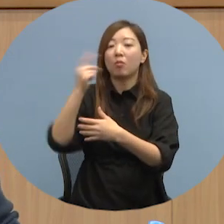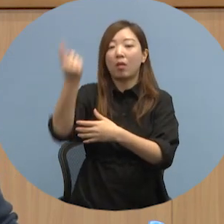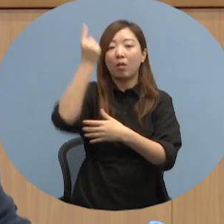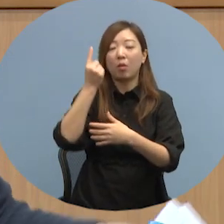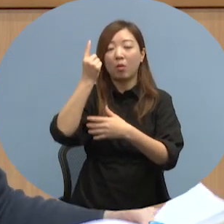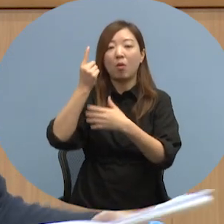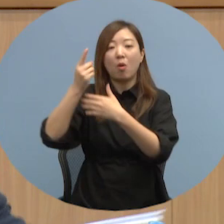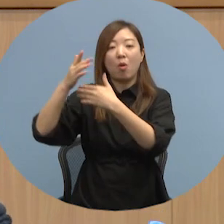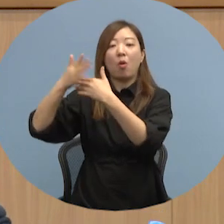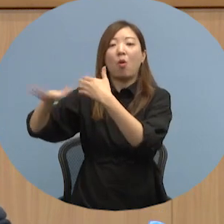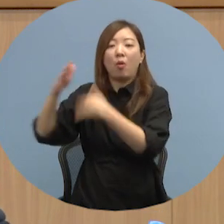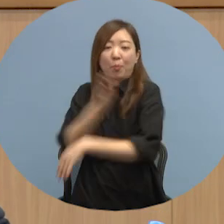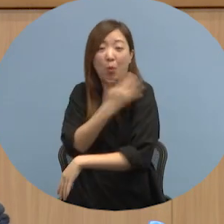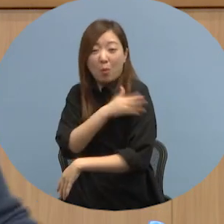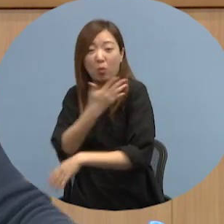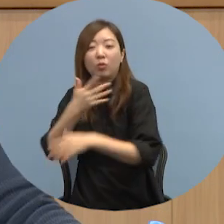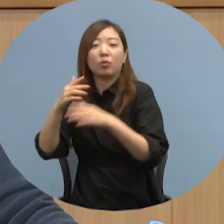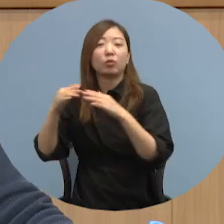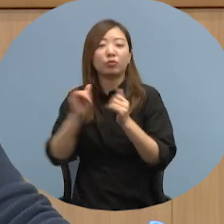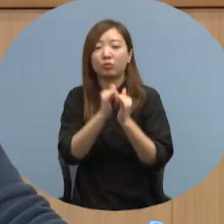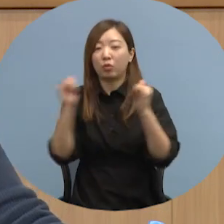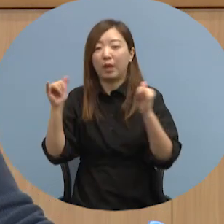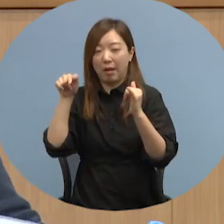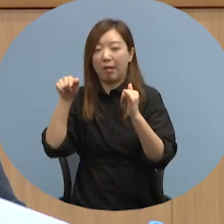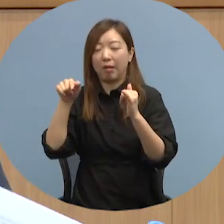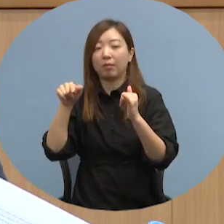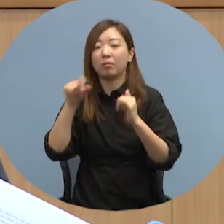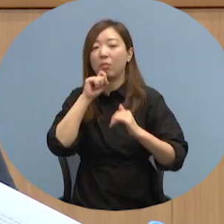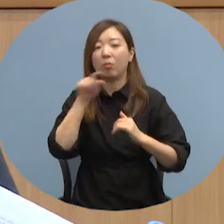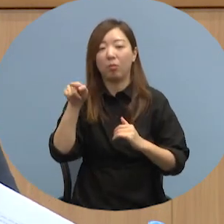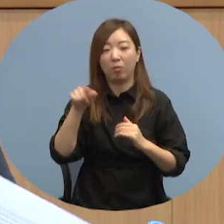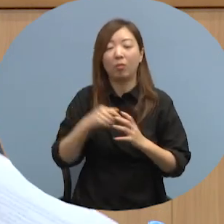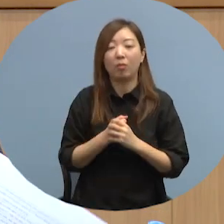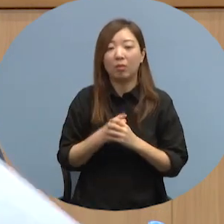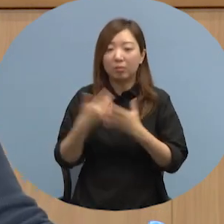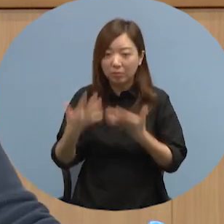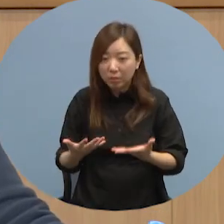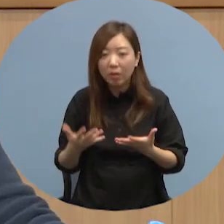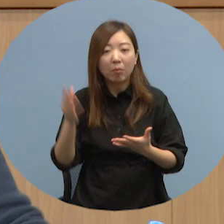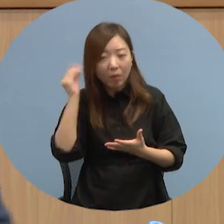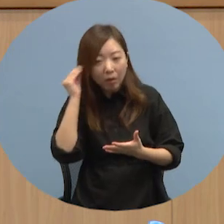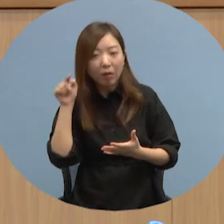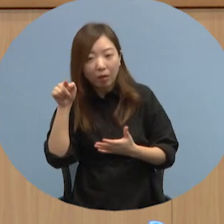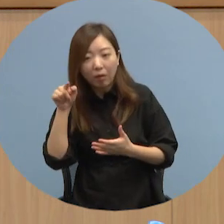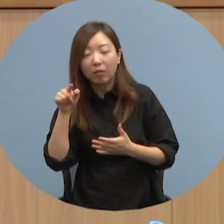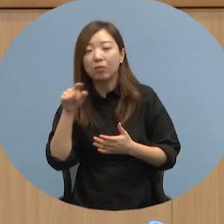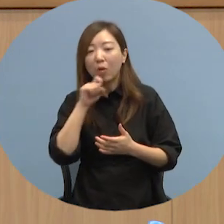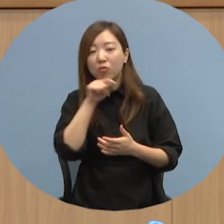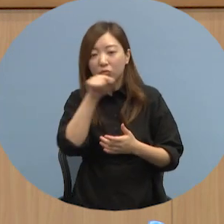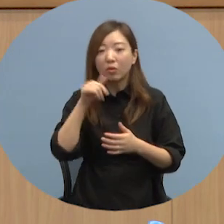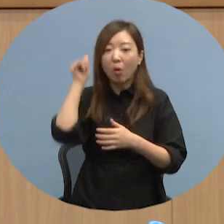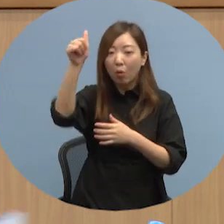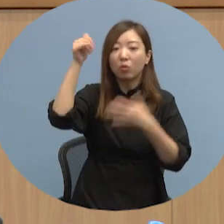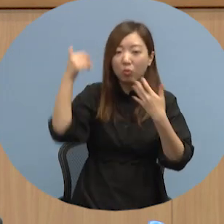啲外佣宿舍咁樣嘅。咁而家咧就我哋陸續咧都收到一啲個案咧，係曾經去過嗰度，一係喺嗰度都住